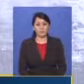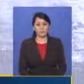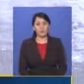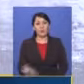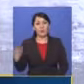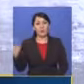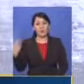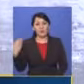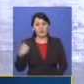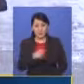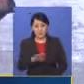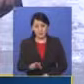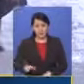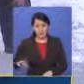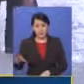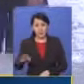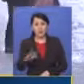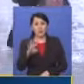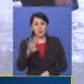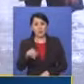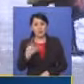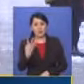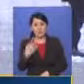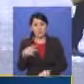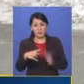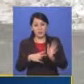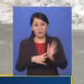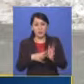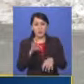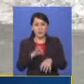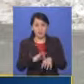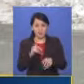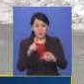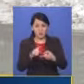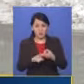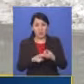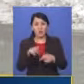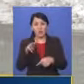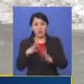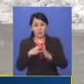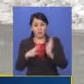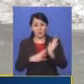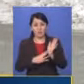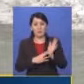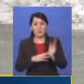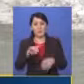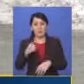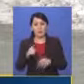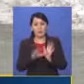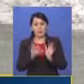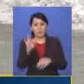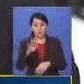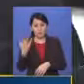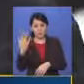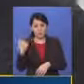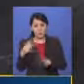За последнюю неделю в области зарегистрировано 457 случаев заболевания COVID-19, а это на 7,6% ниже